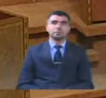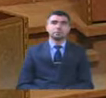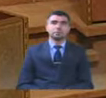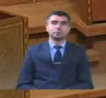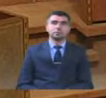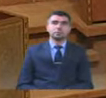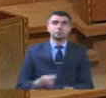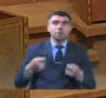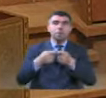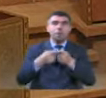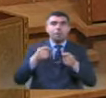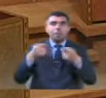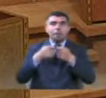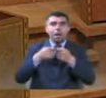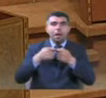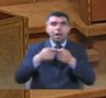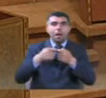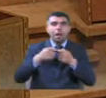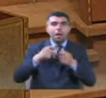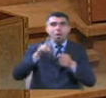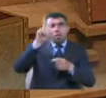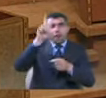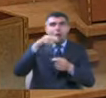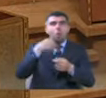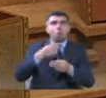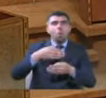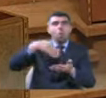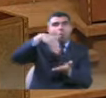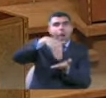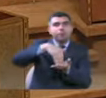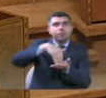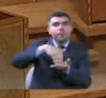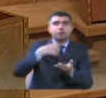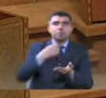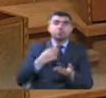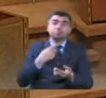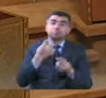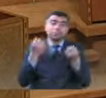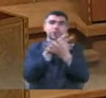أن يقف الحمار مفهوم، أن يتبع المظاهرات مستغرب.